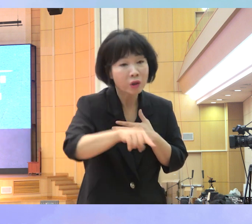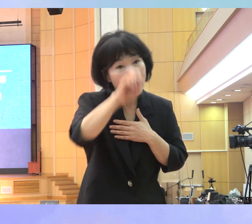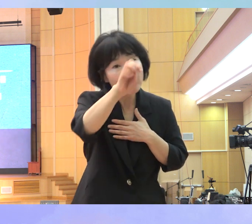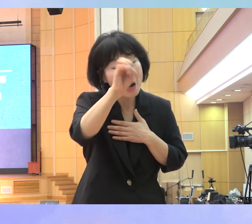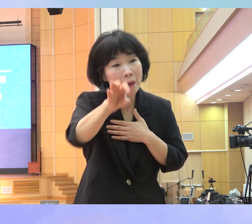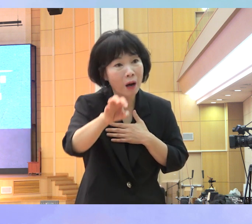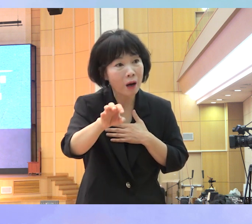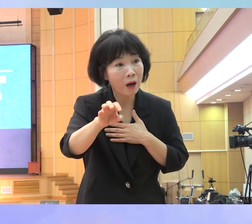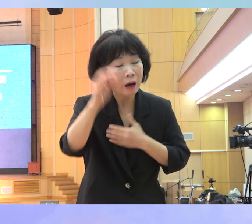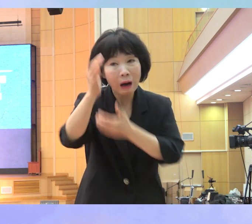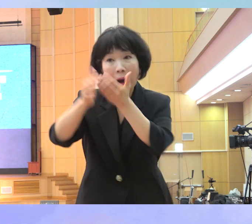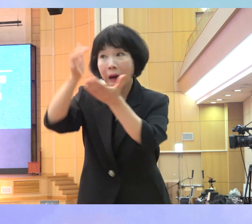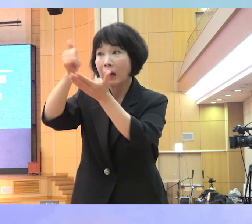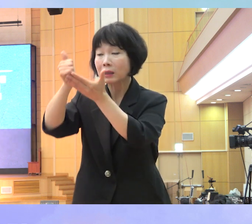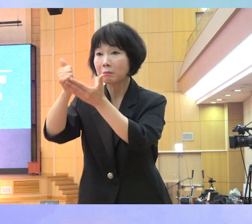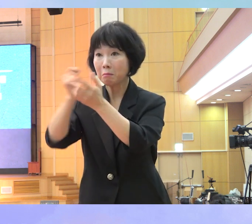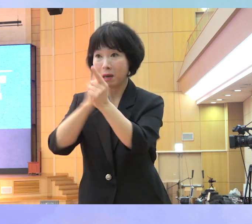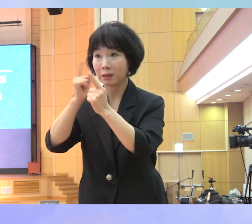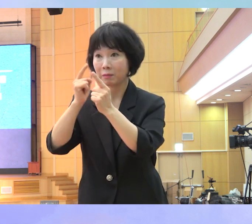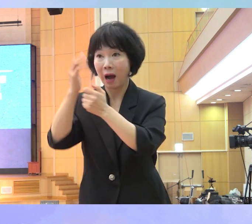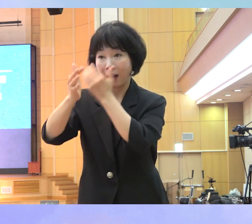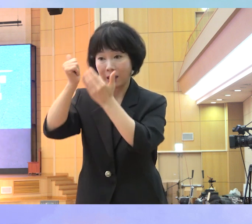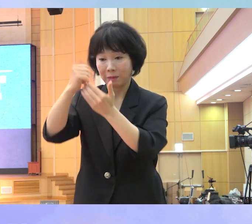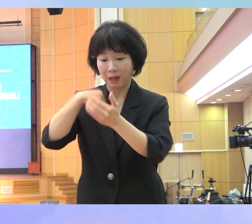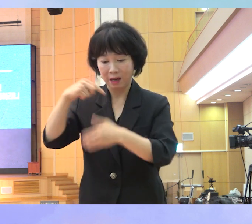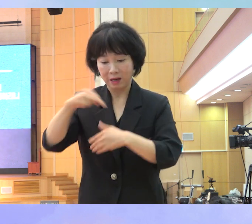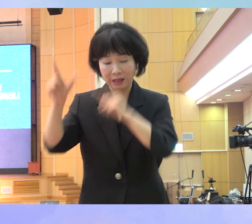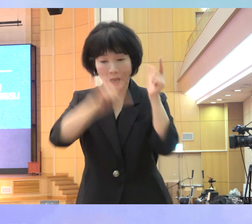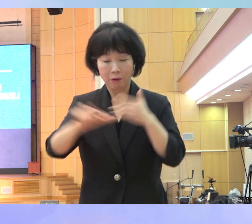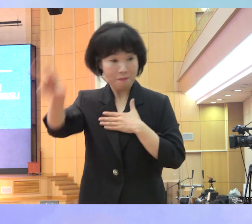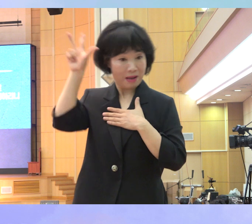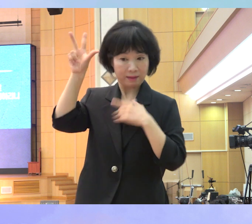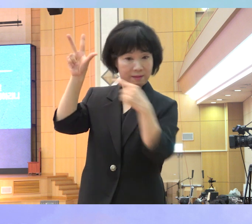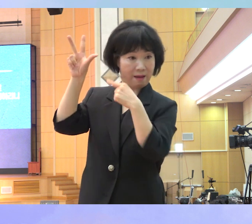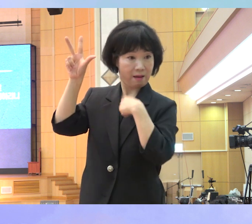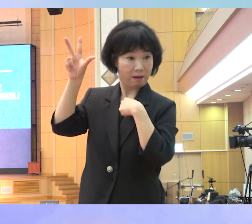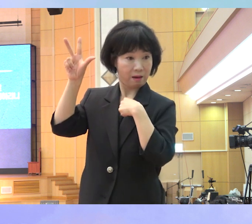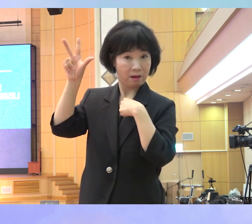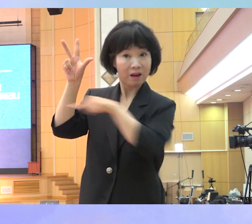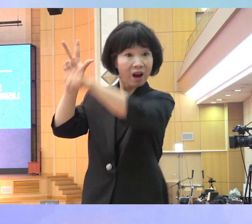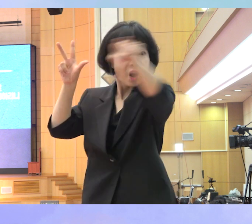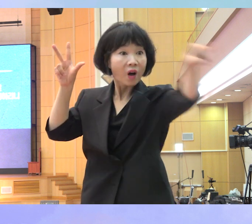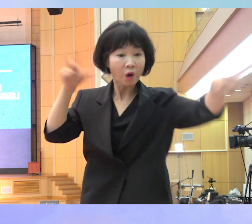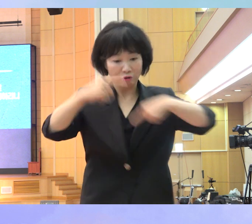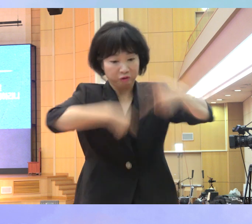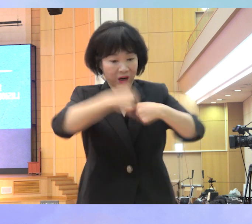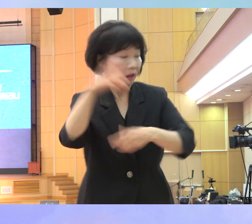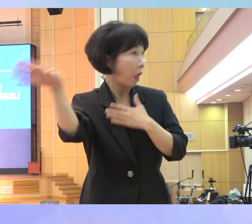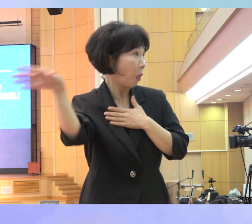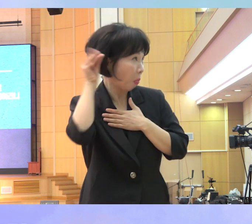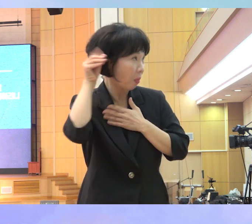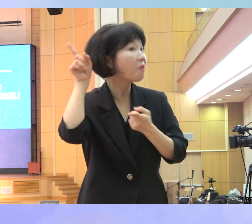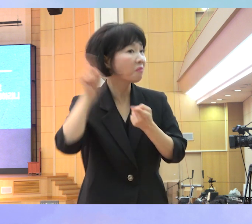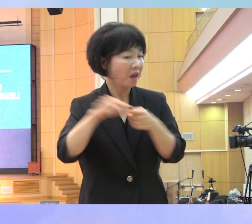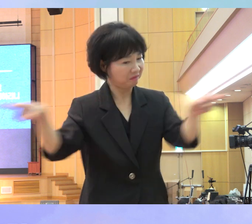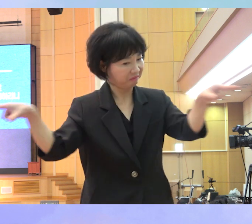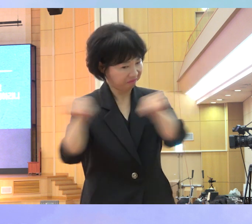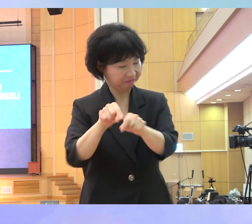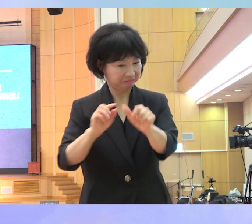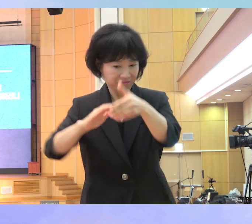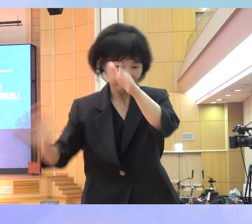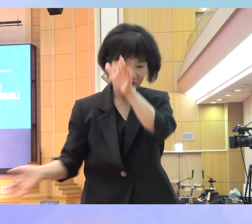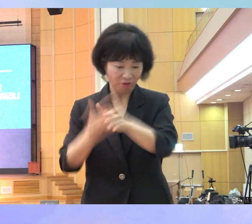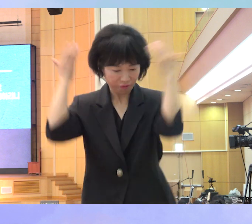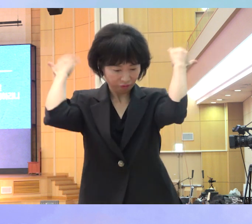여호와의 말씀에 나의 삶을 가리켜 맹세하노라. 너희 말이 내 귀에 들린 대로 내가